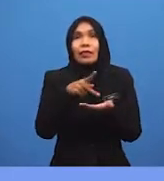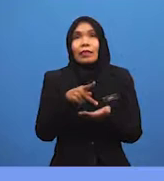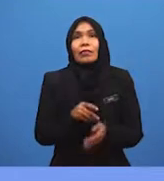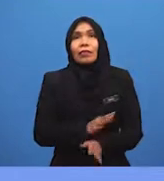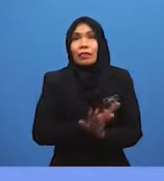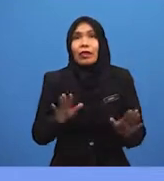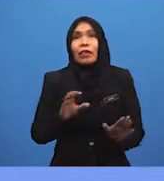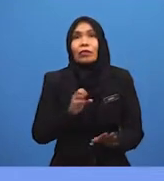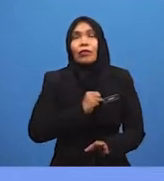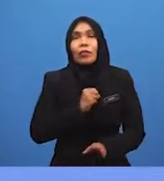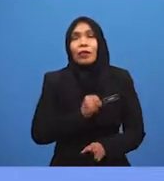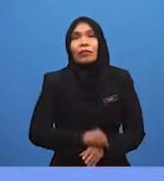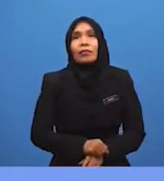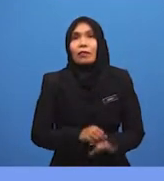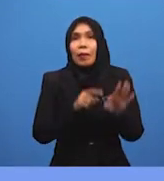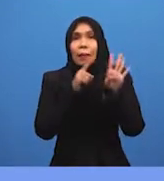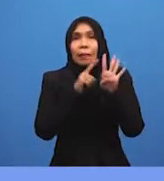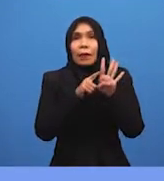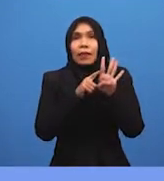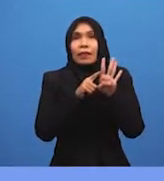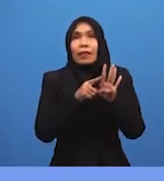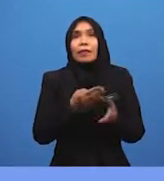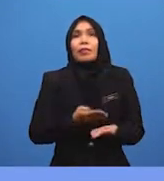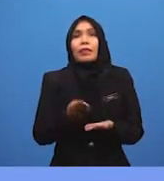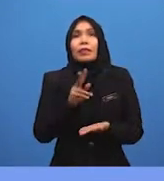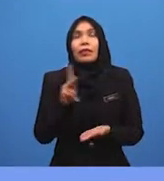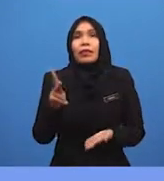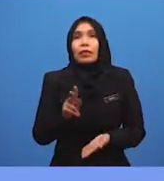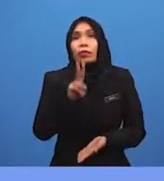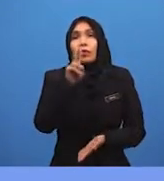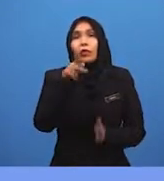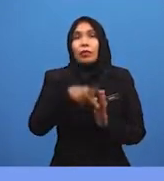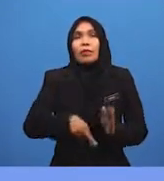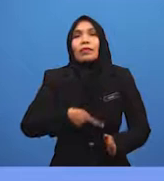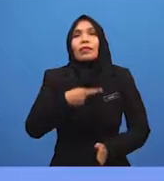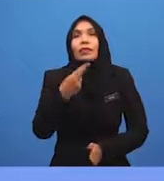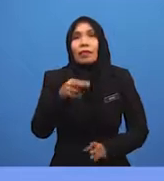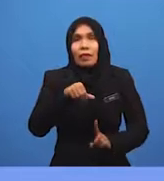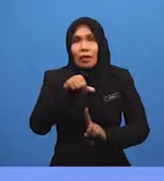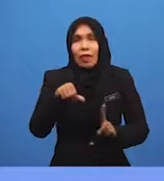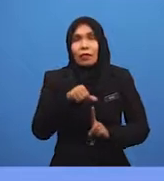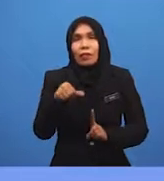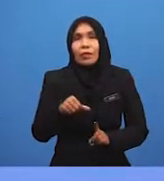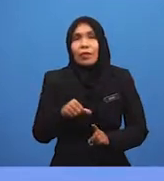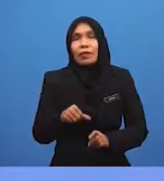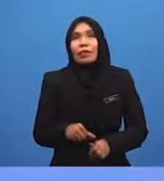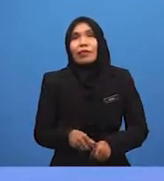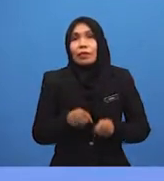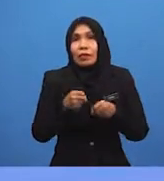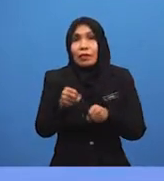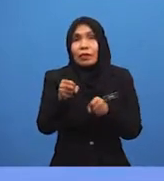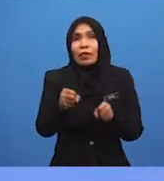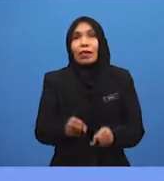mulia. Keempat, memberikan dua perasaan apabila bersikap sopan dan